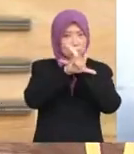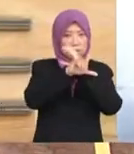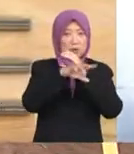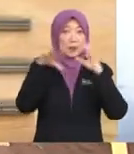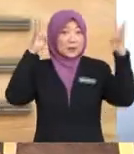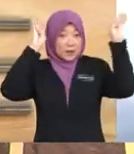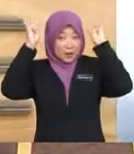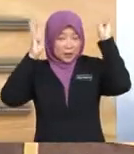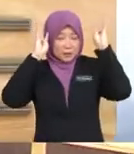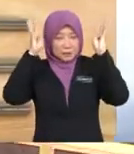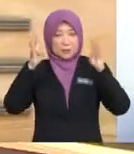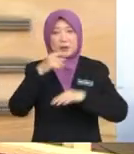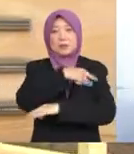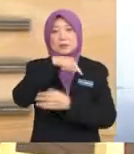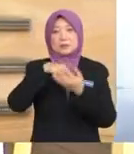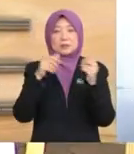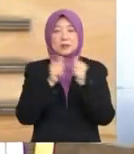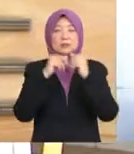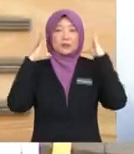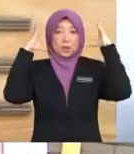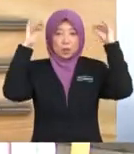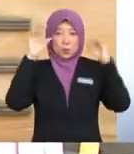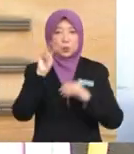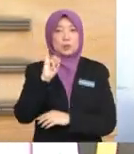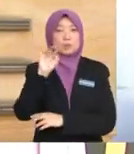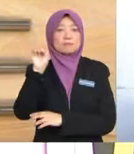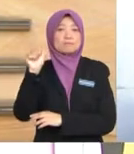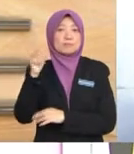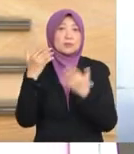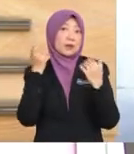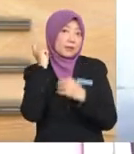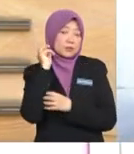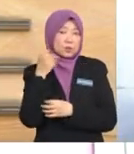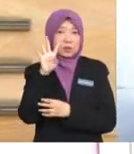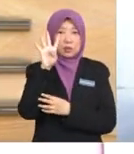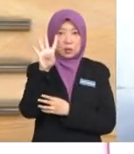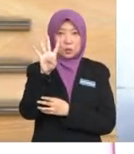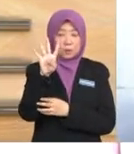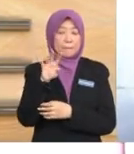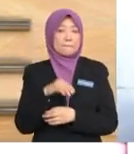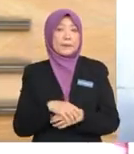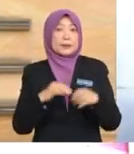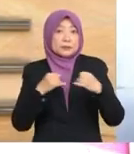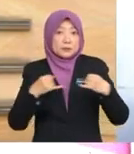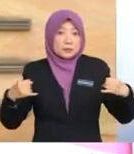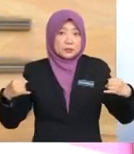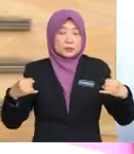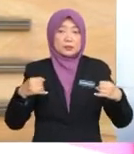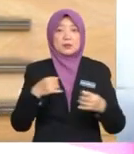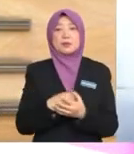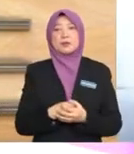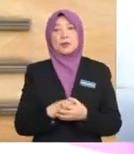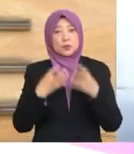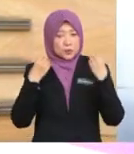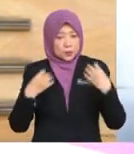kreatif hari ini bersama dengan Cikgu Nisa. Kita dah ketahui tentang empat jenis hiasan kek, Cikgu. Kita juga dah